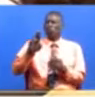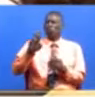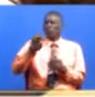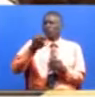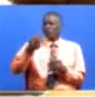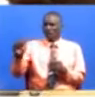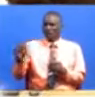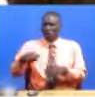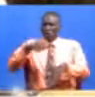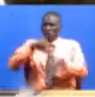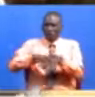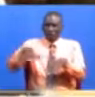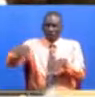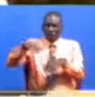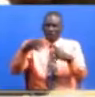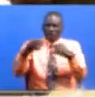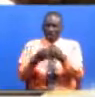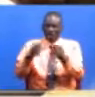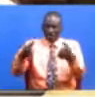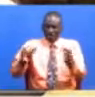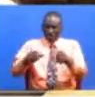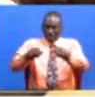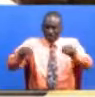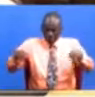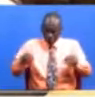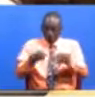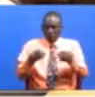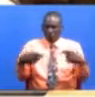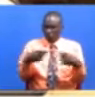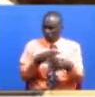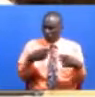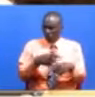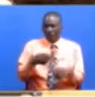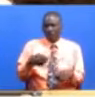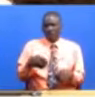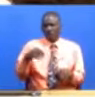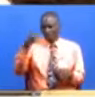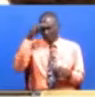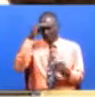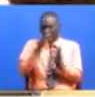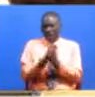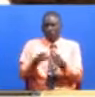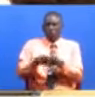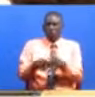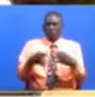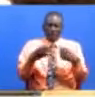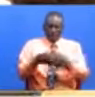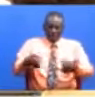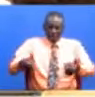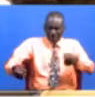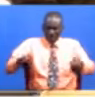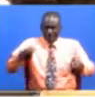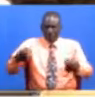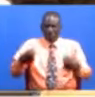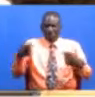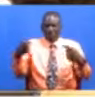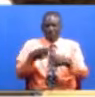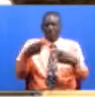confiscated about 8 cartons of second generation and also 8 crates of second generation